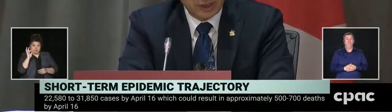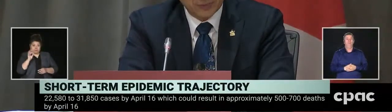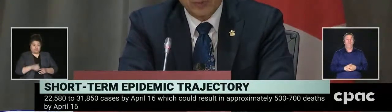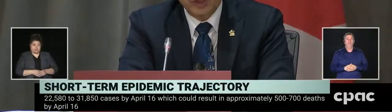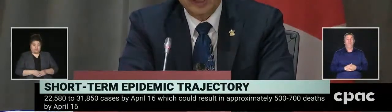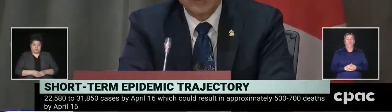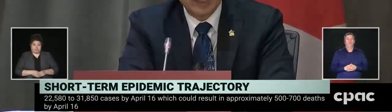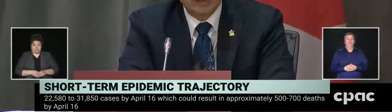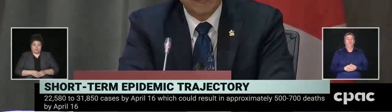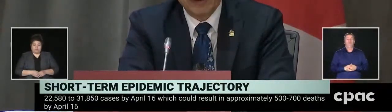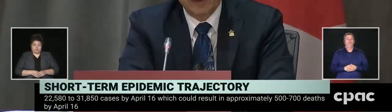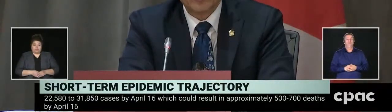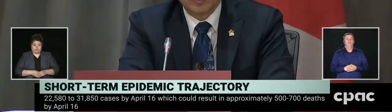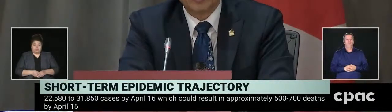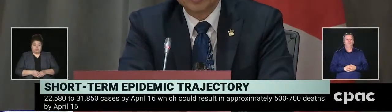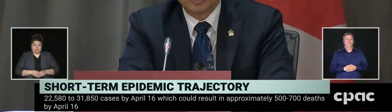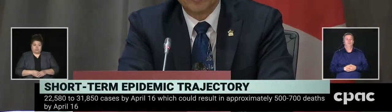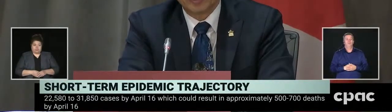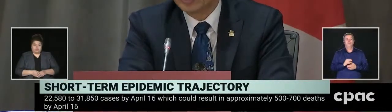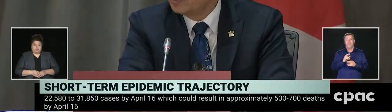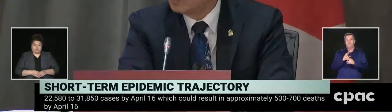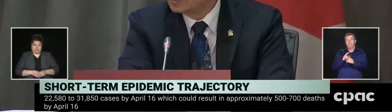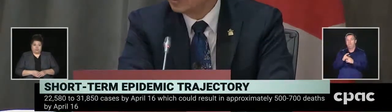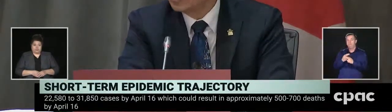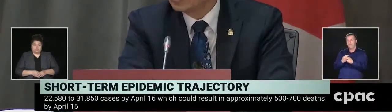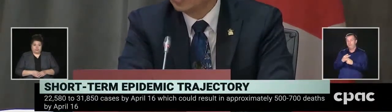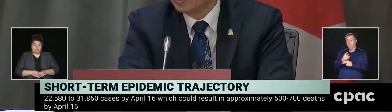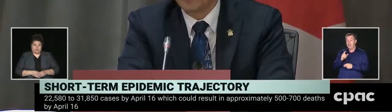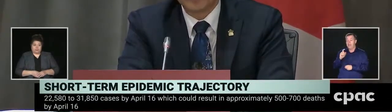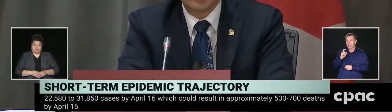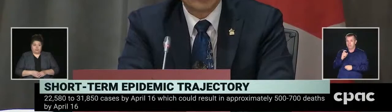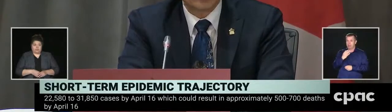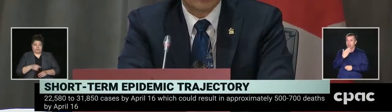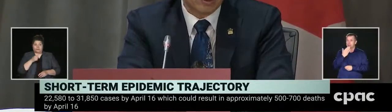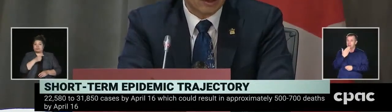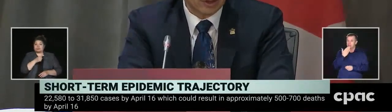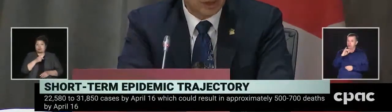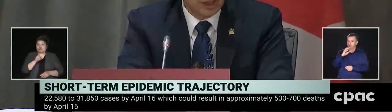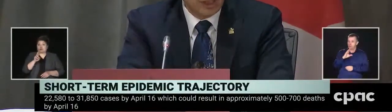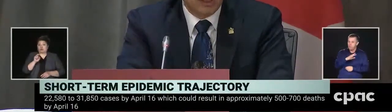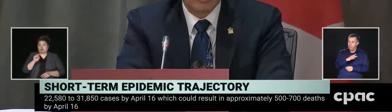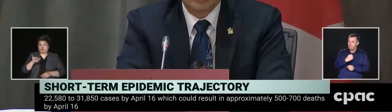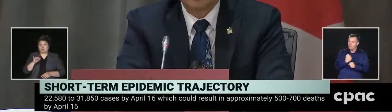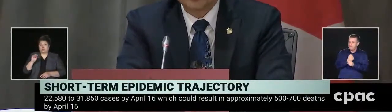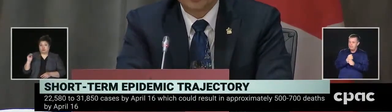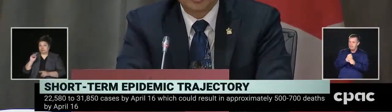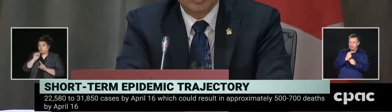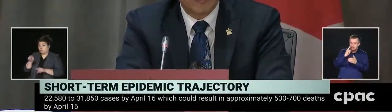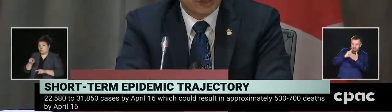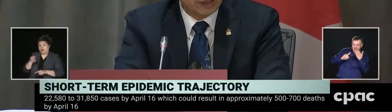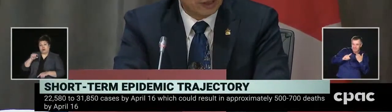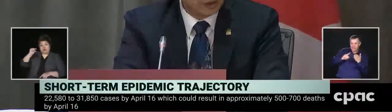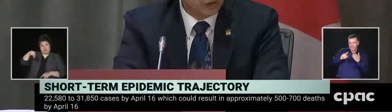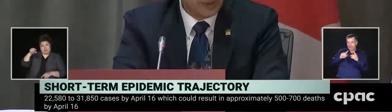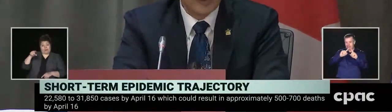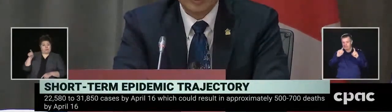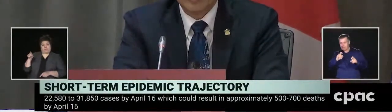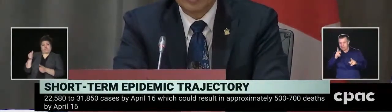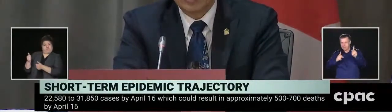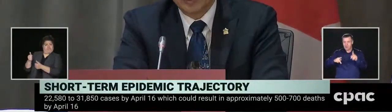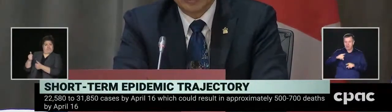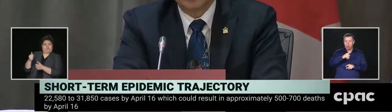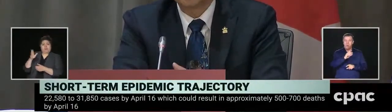je pense, d'après moi, le Québec a fait vraiment un bon job pour dépister, tester la population. Donc, on sait toujours qu'avec les